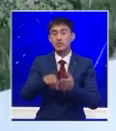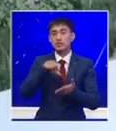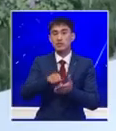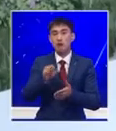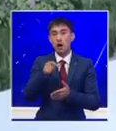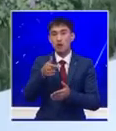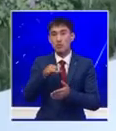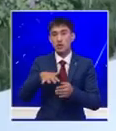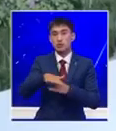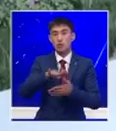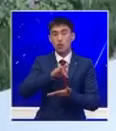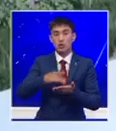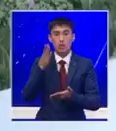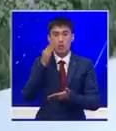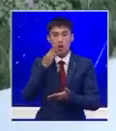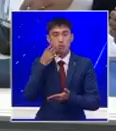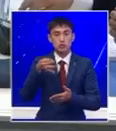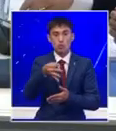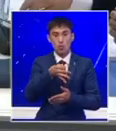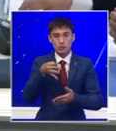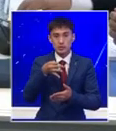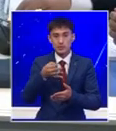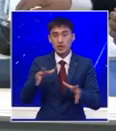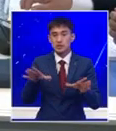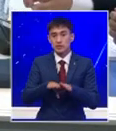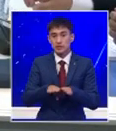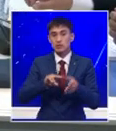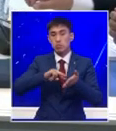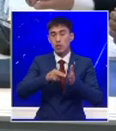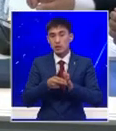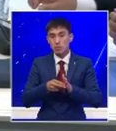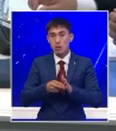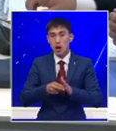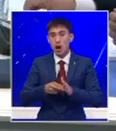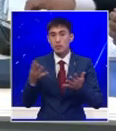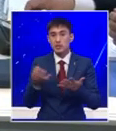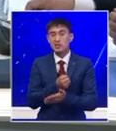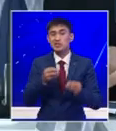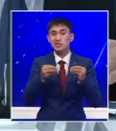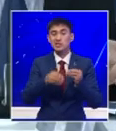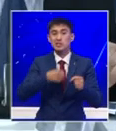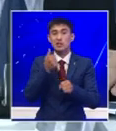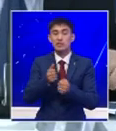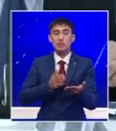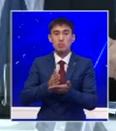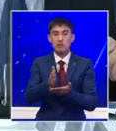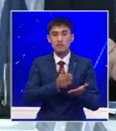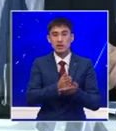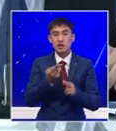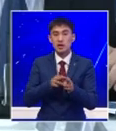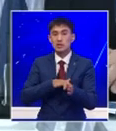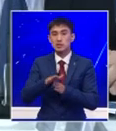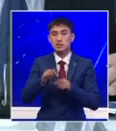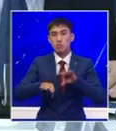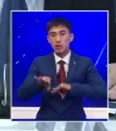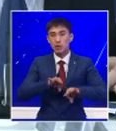состав агломерации города Алматы и Алматинской области. В соответствии с планом определены 10 основных направлений. Для